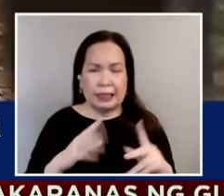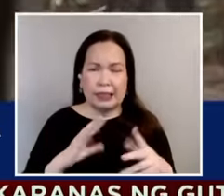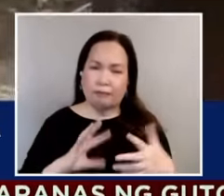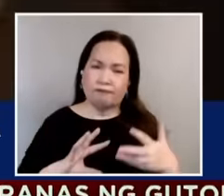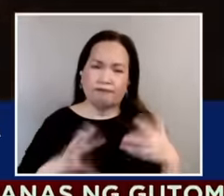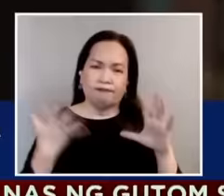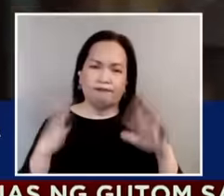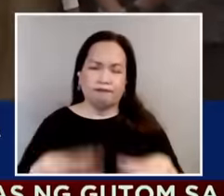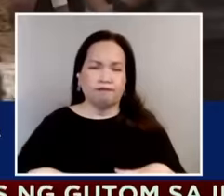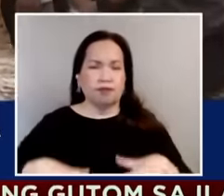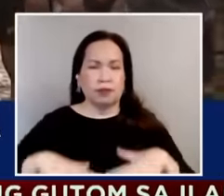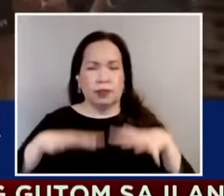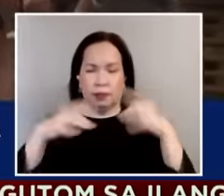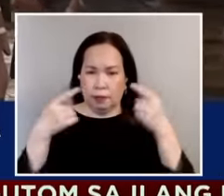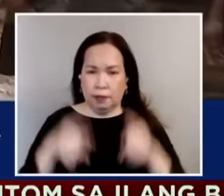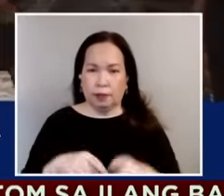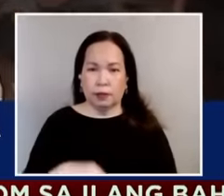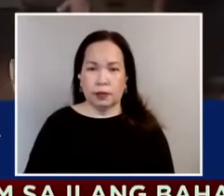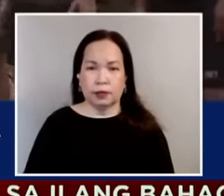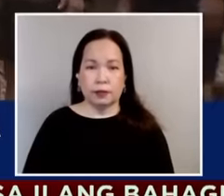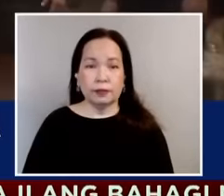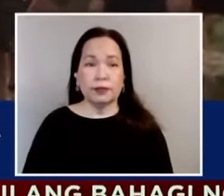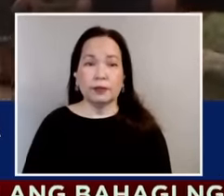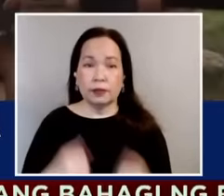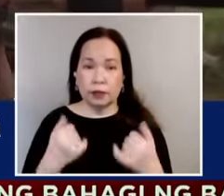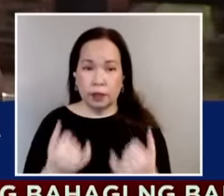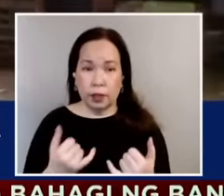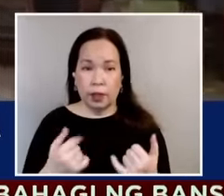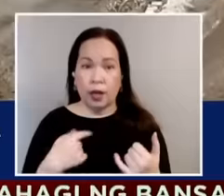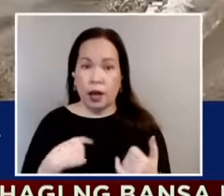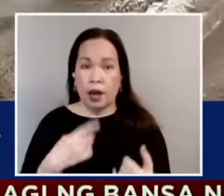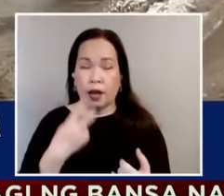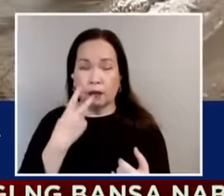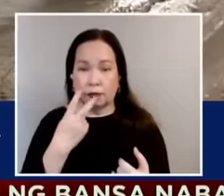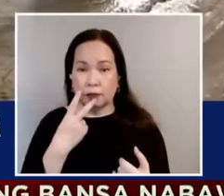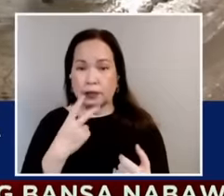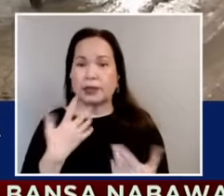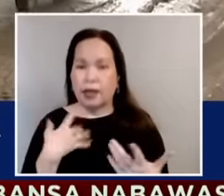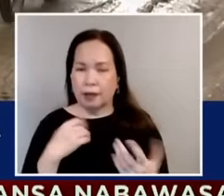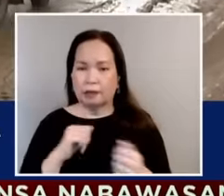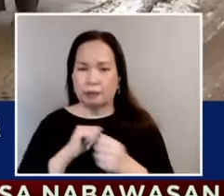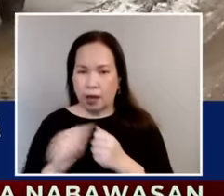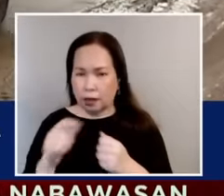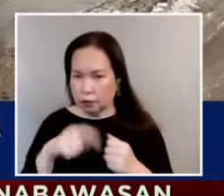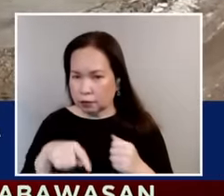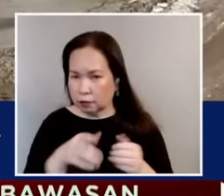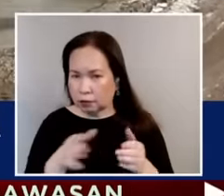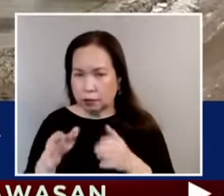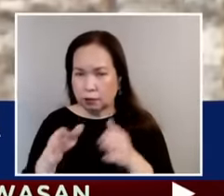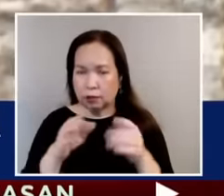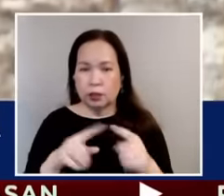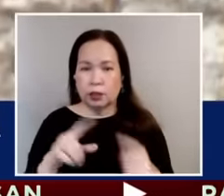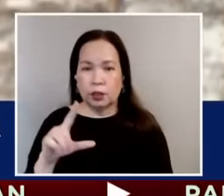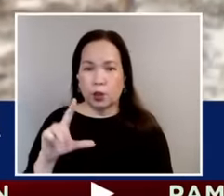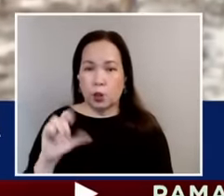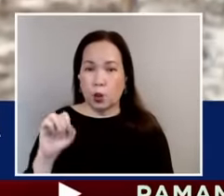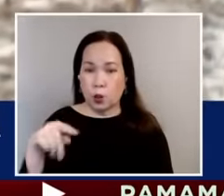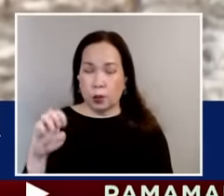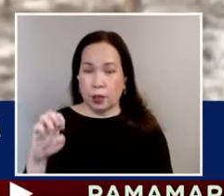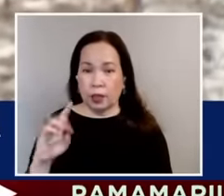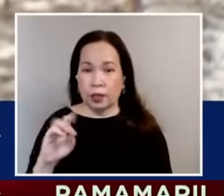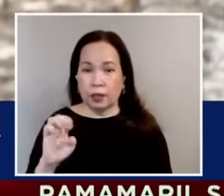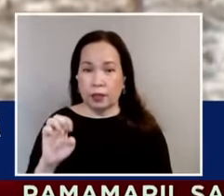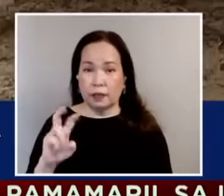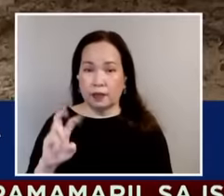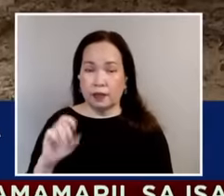pagbaha. Sa ngayon, nadadaanan na ang kalsada mula Lope de Vega papuntang Katarman. Pero dahil sa